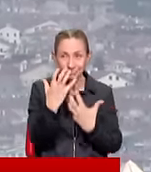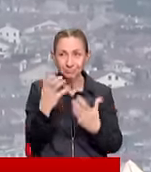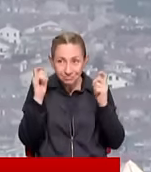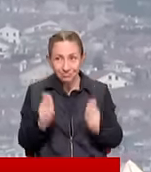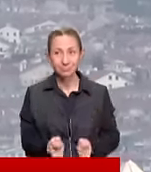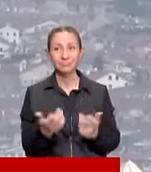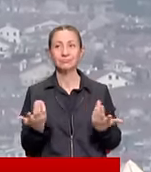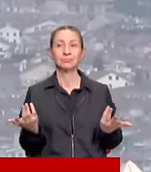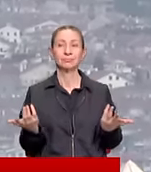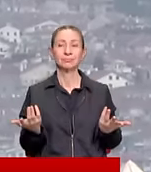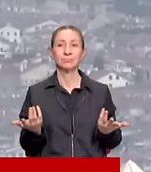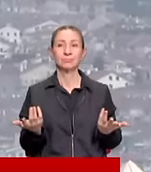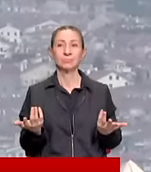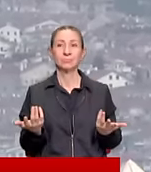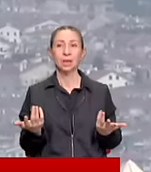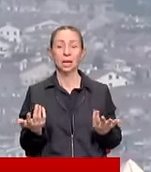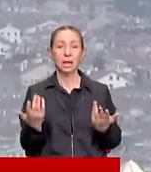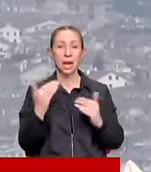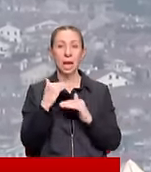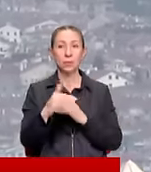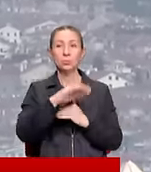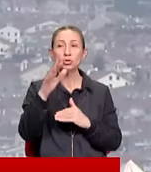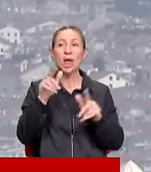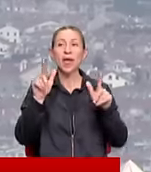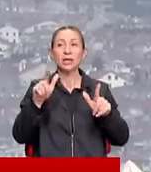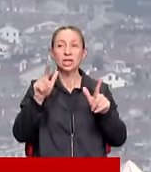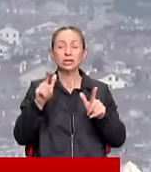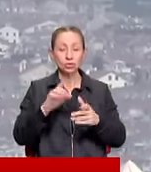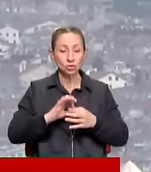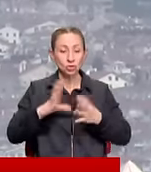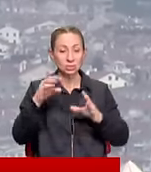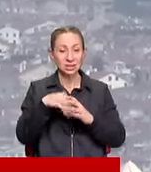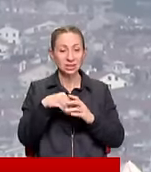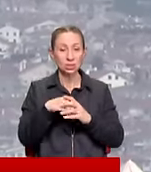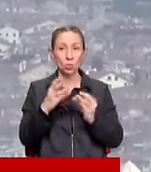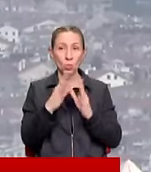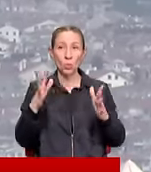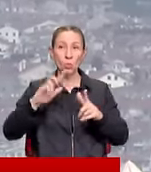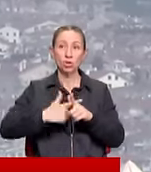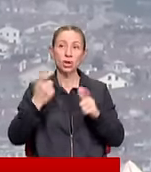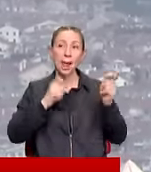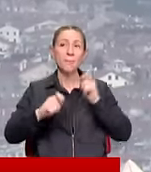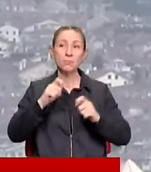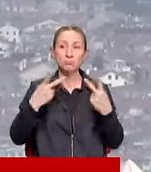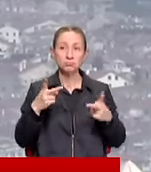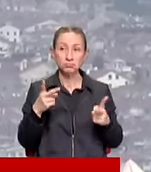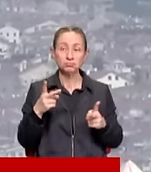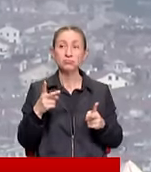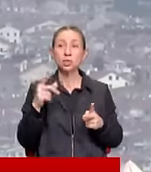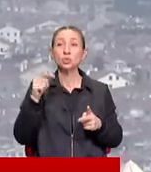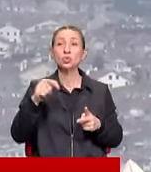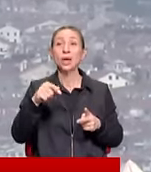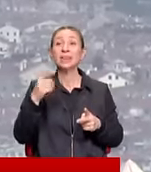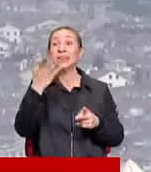rehabilitasyon merkezleri yapılırdı. Yani halkın bütün ihtiyaçlarının giderilmesi yönelik çok büyük projeler yapılabilirmiş. Şu anda